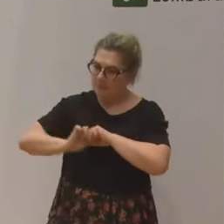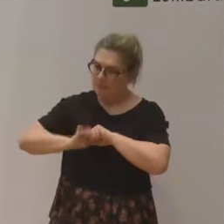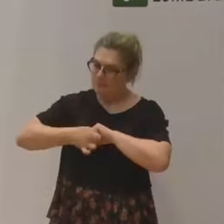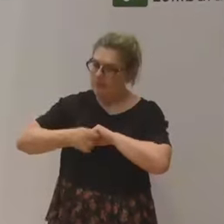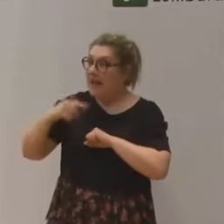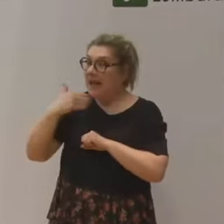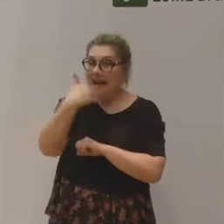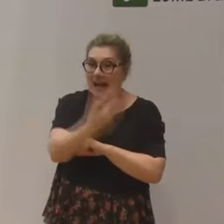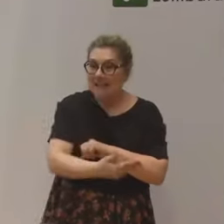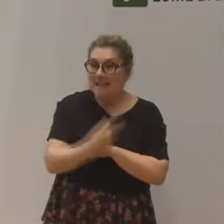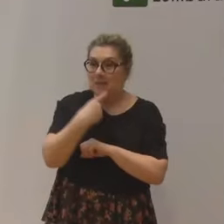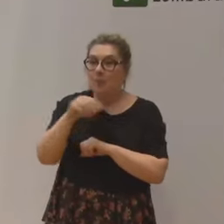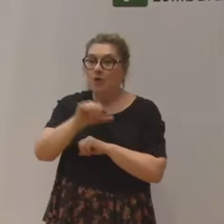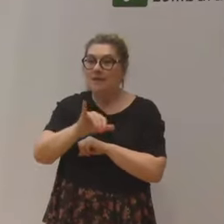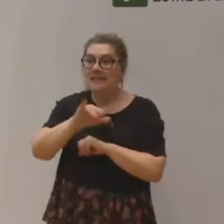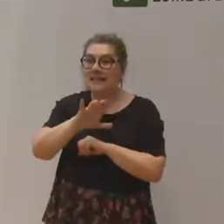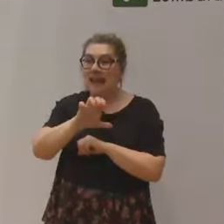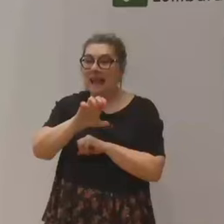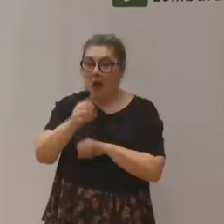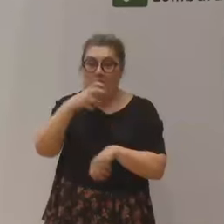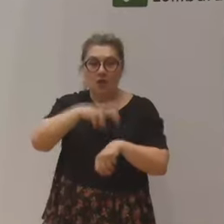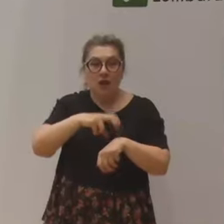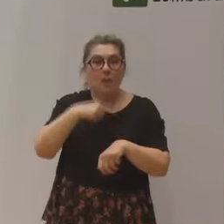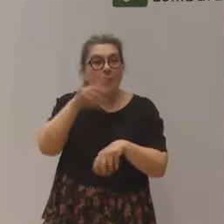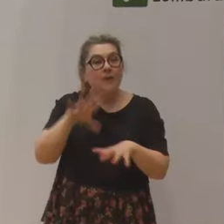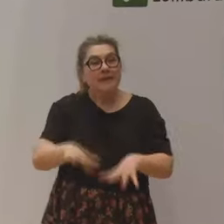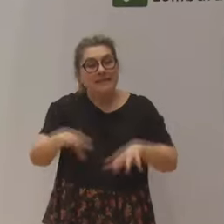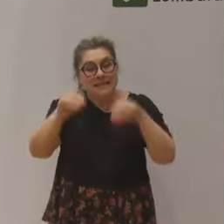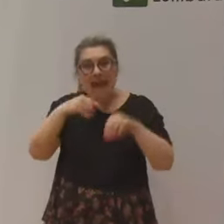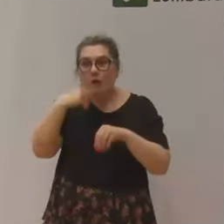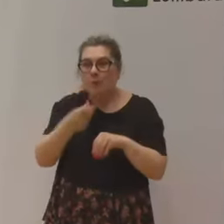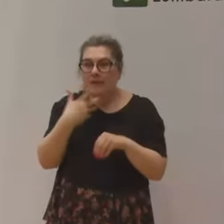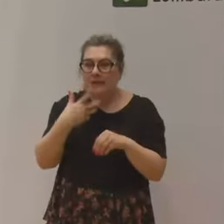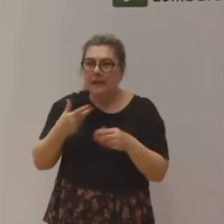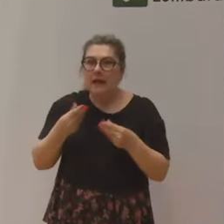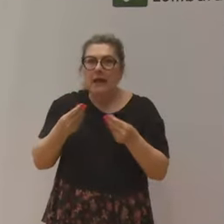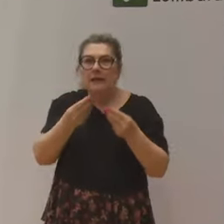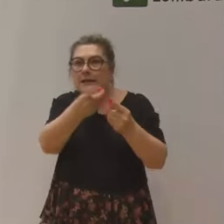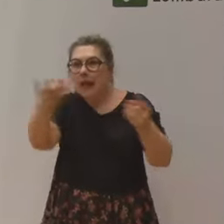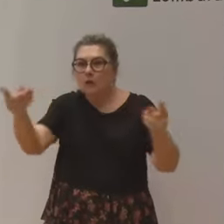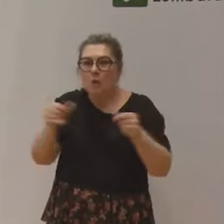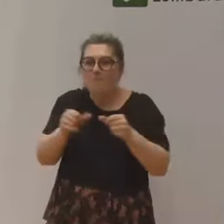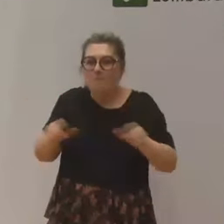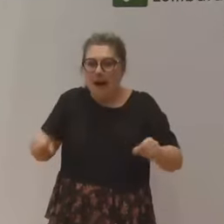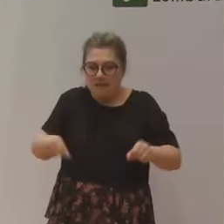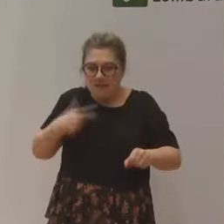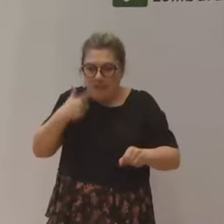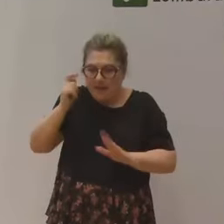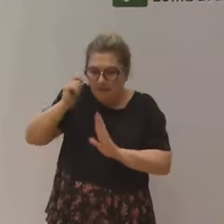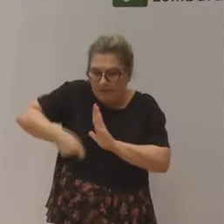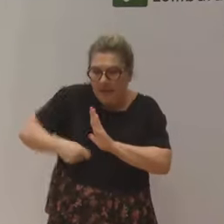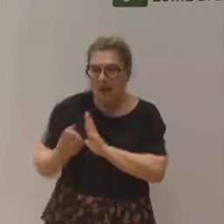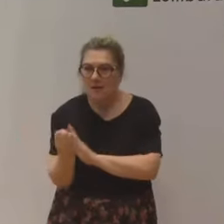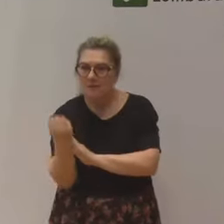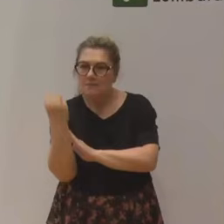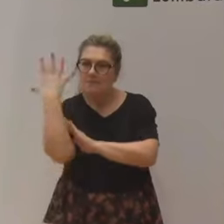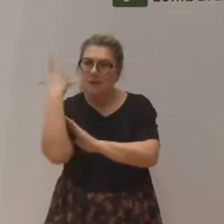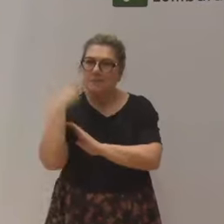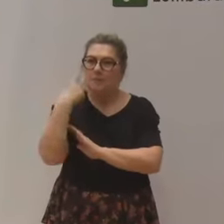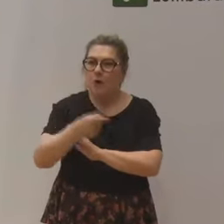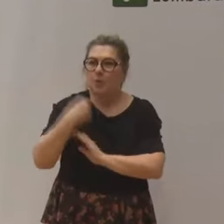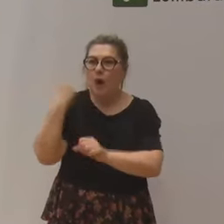grazie al dottor Sileo per aver iniziato a gettare le basi di quello che è la presentazione del lavoro, che poi sarà il cuore